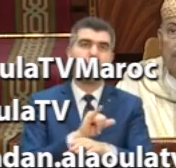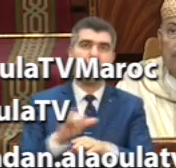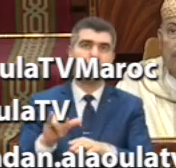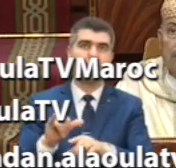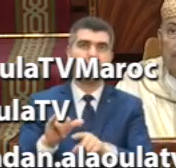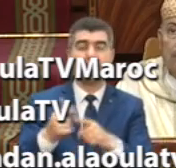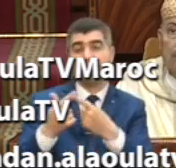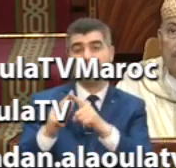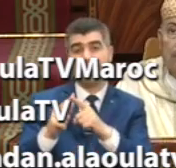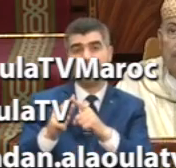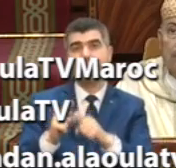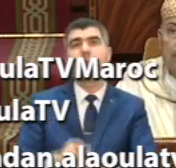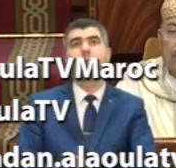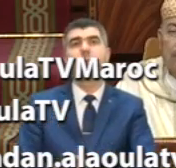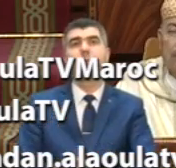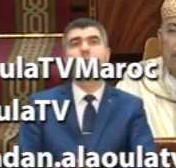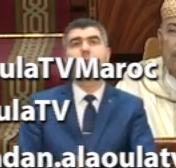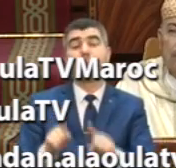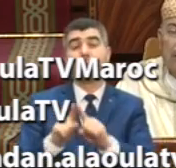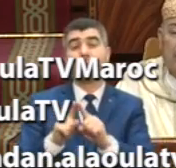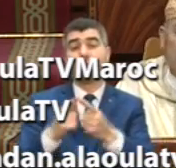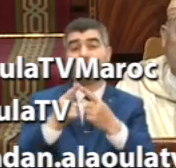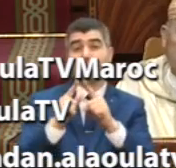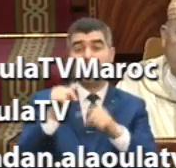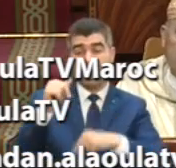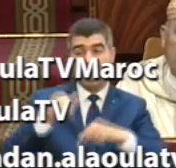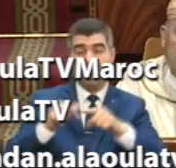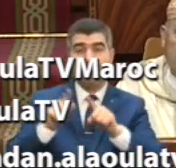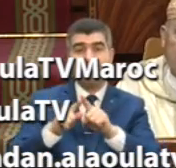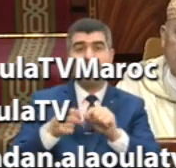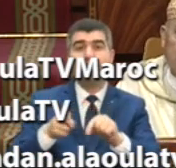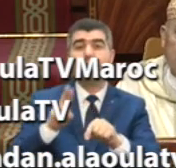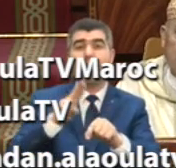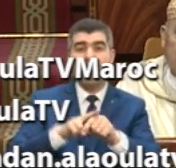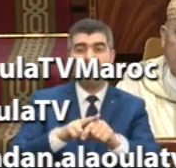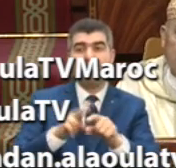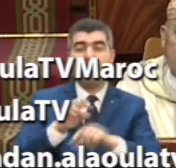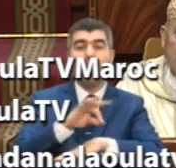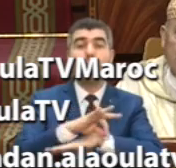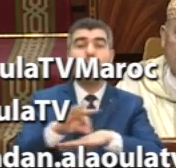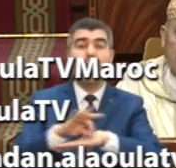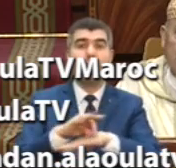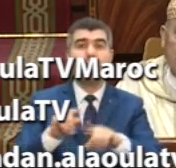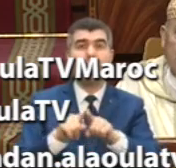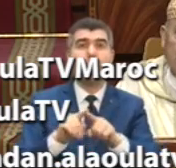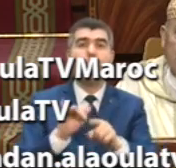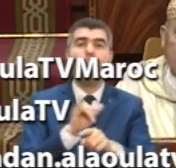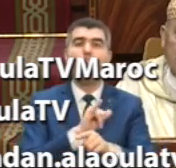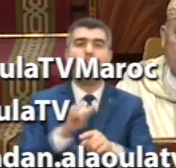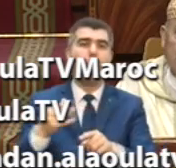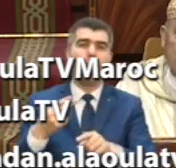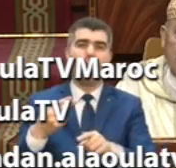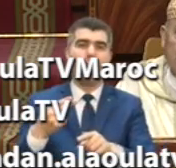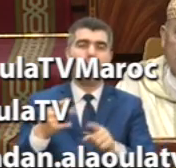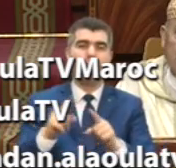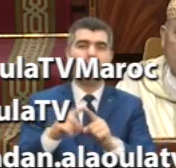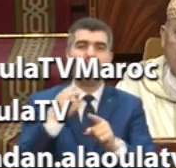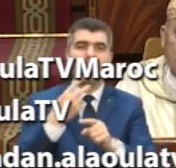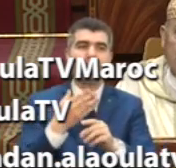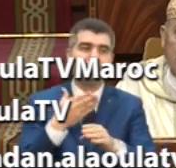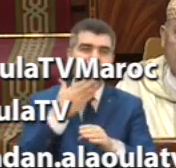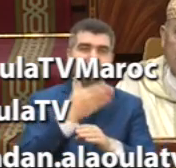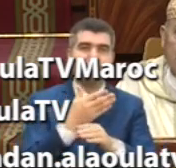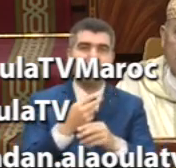يمكنش نرهنوا مجموعة ديال الأطر المغربية غير محزبة منعوها من المناصب ديال المسؤولية. بمعنى